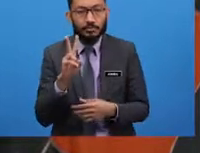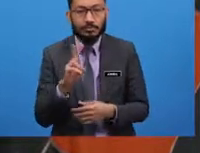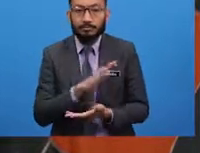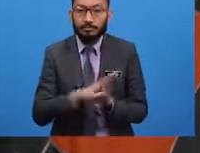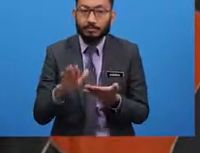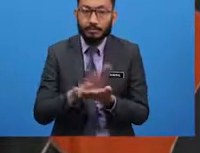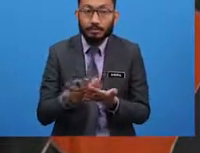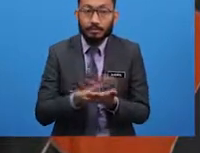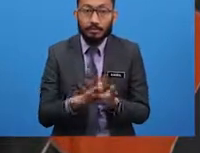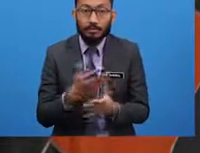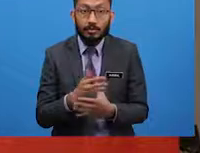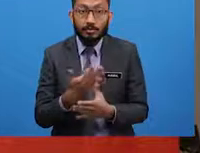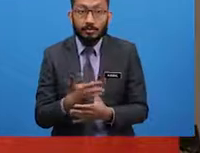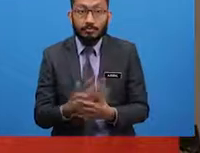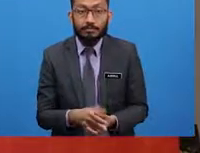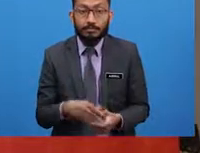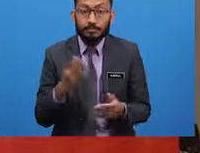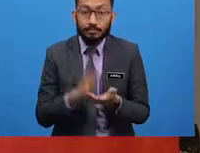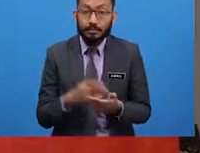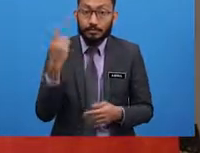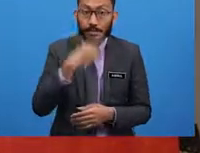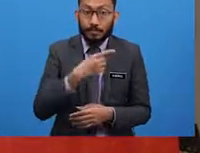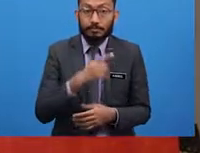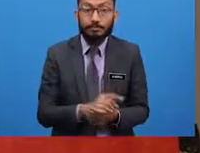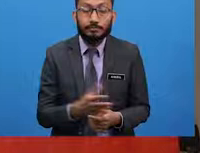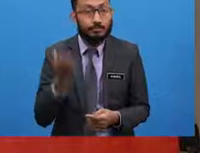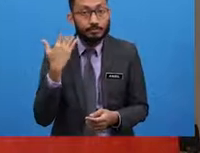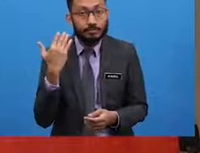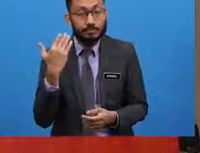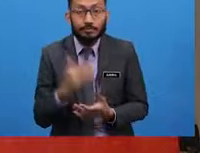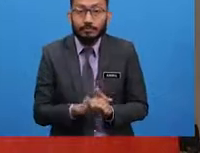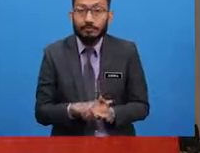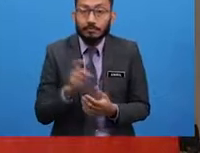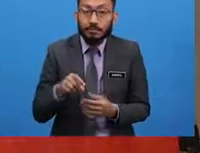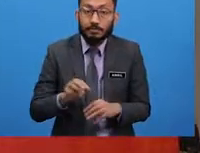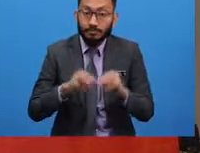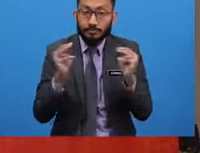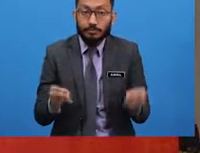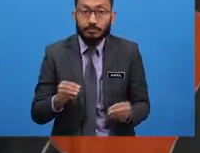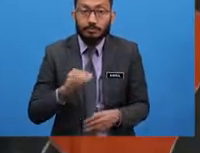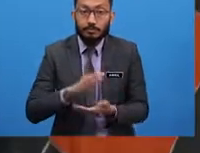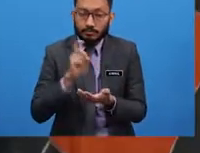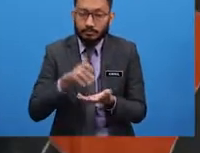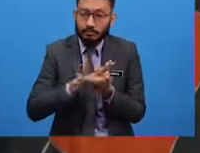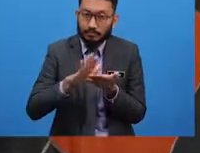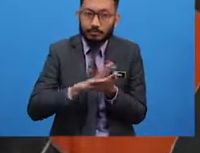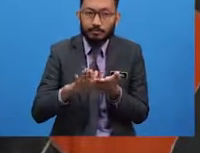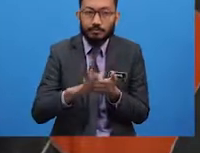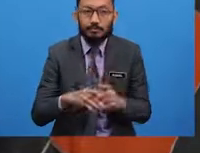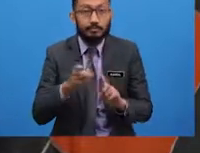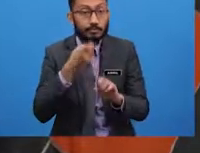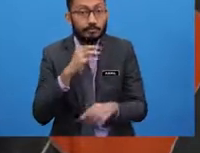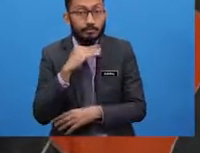hadapan dan belakang. Pastikan meja terap bersih daripada sebarang kotoran.